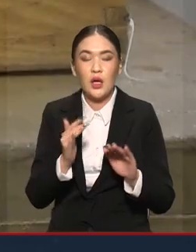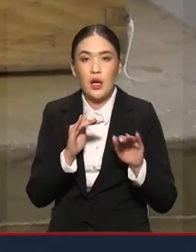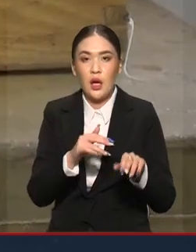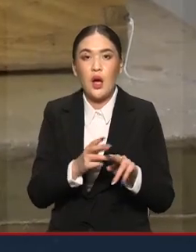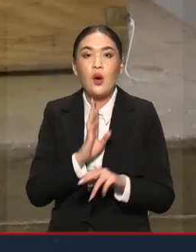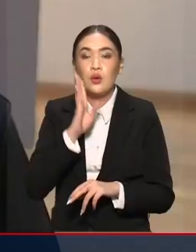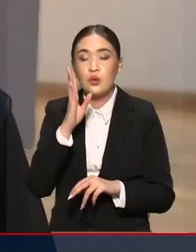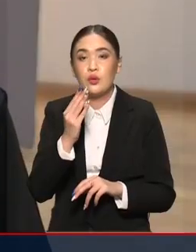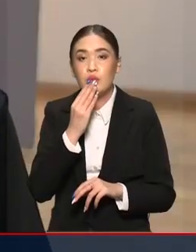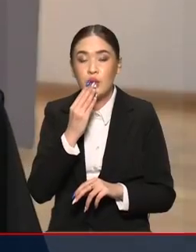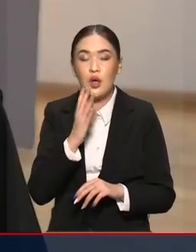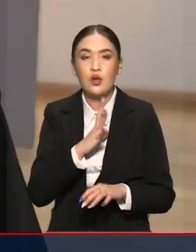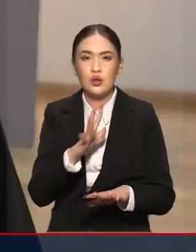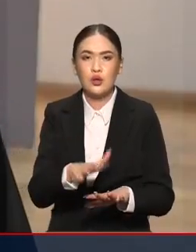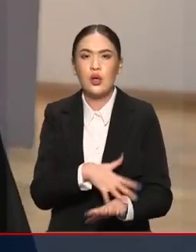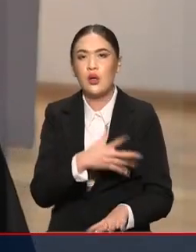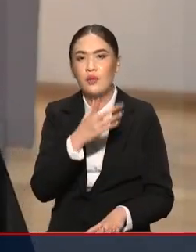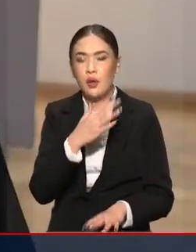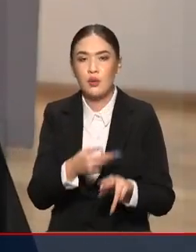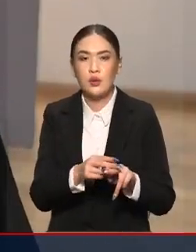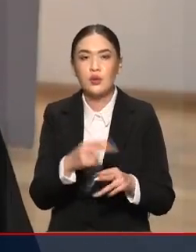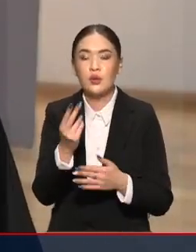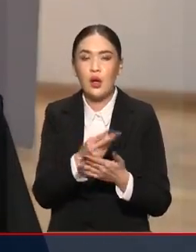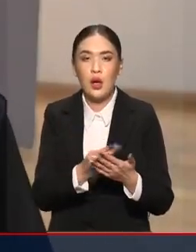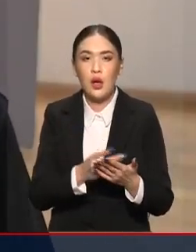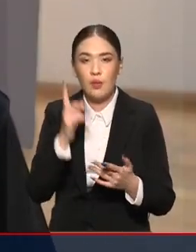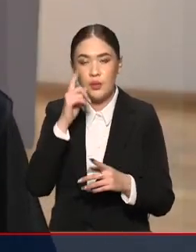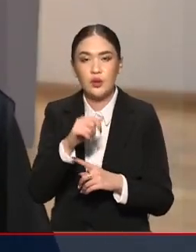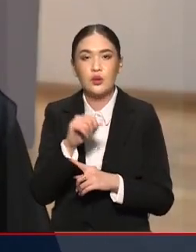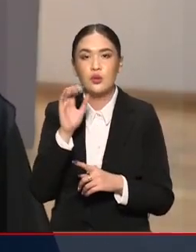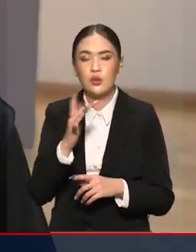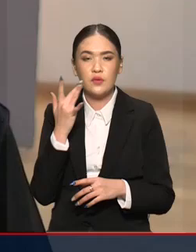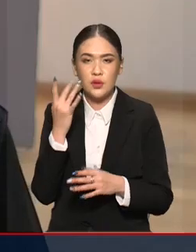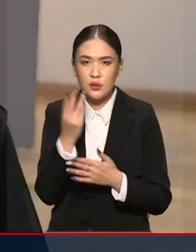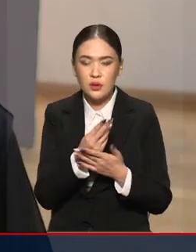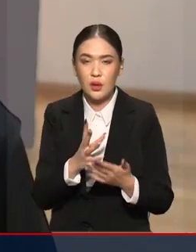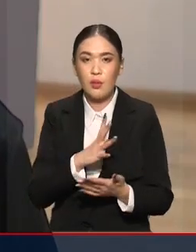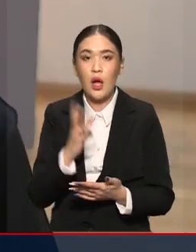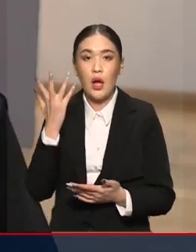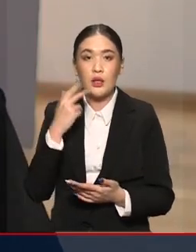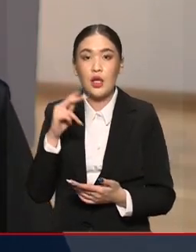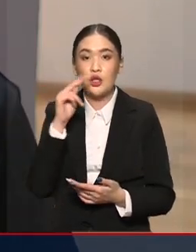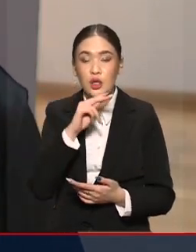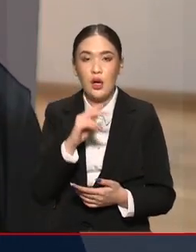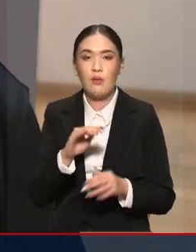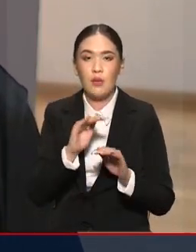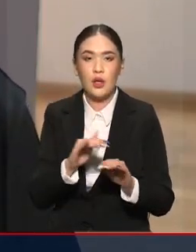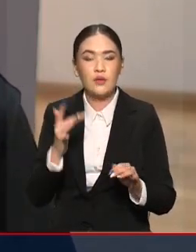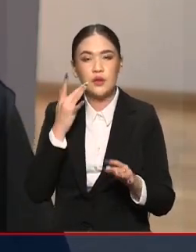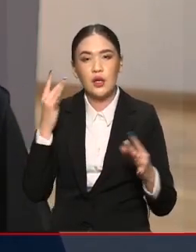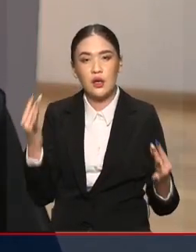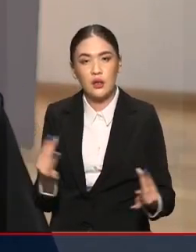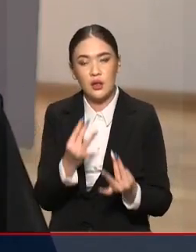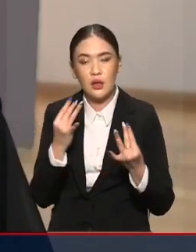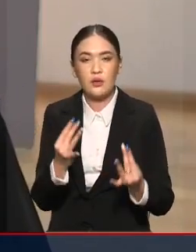асқа шақырған кезде ұзақ уақыт бойы сурет салудан бас көтермей отырып алатын. Бірақ шай үстіне келгенде балаларымен әрдайым әңгіме